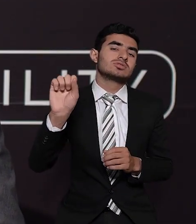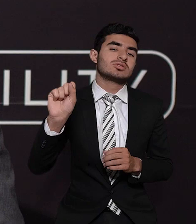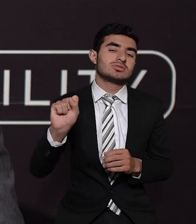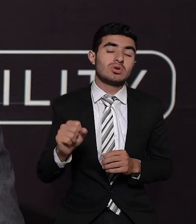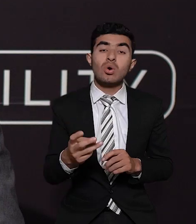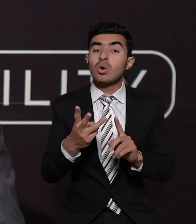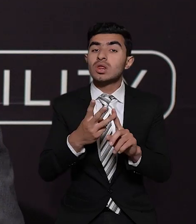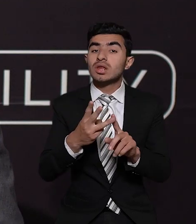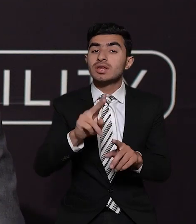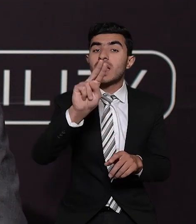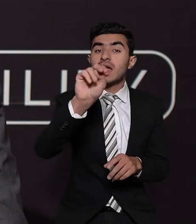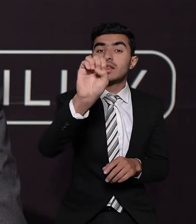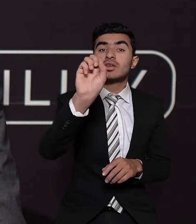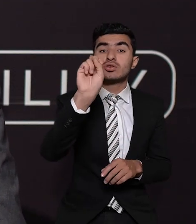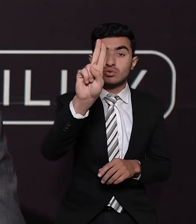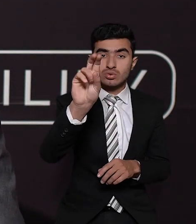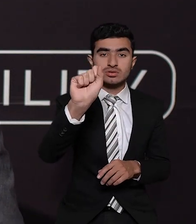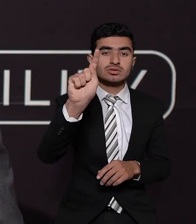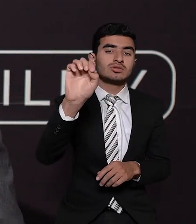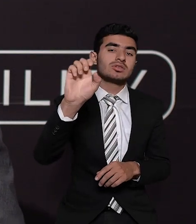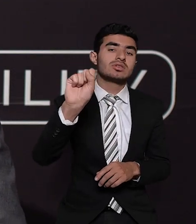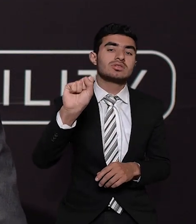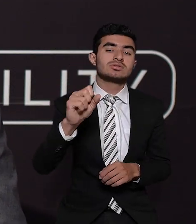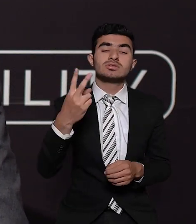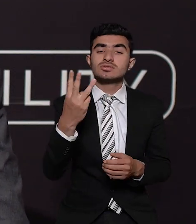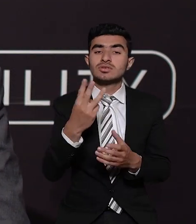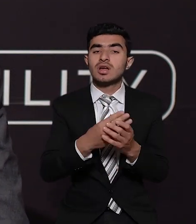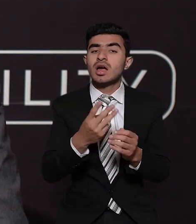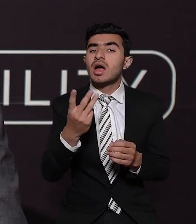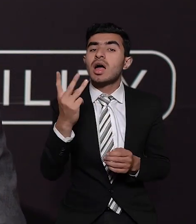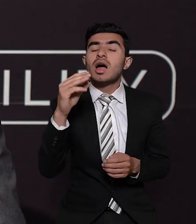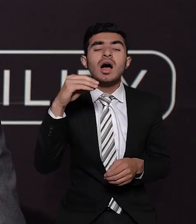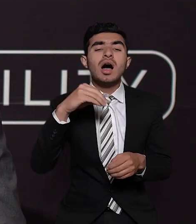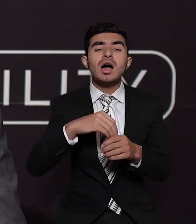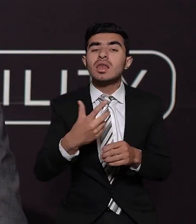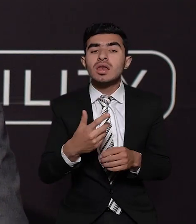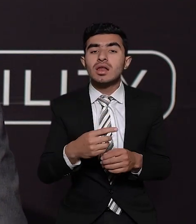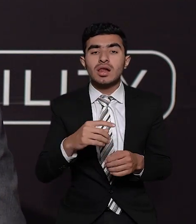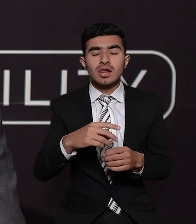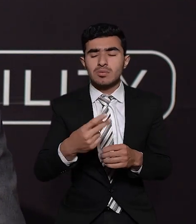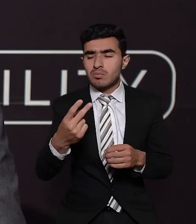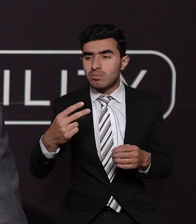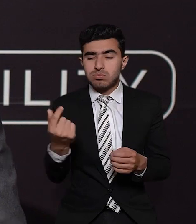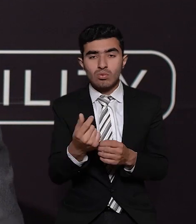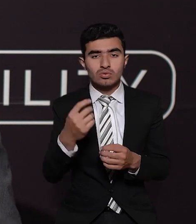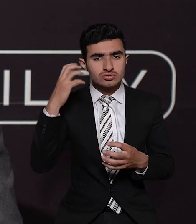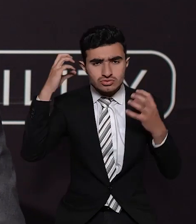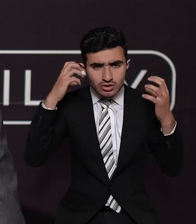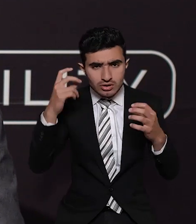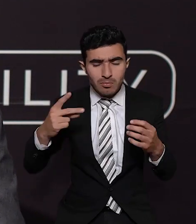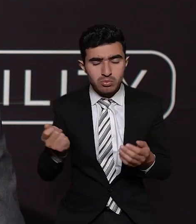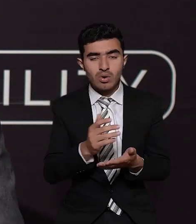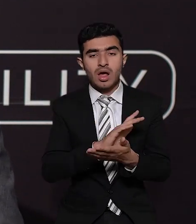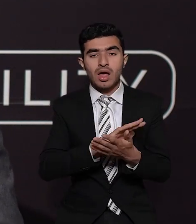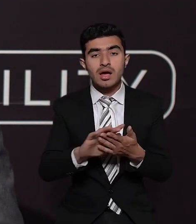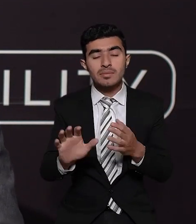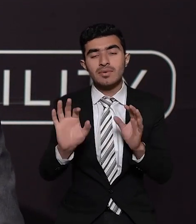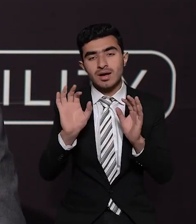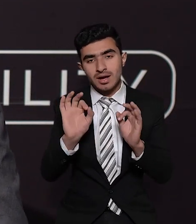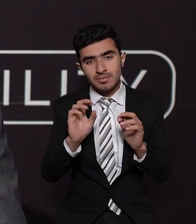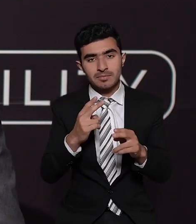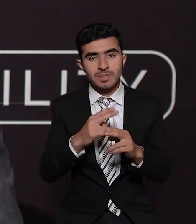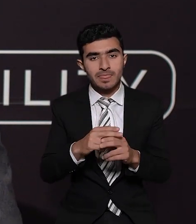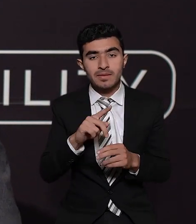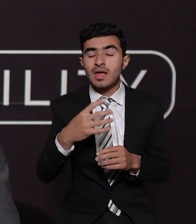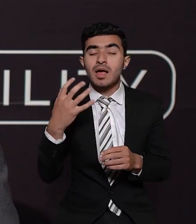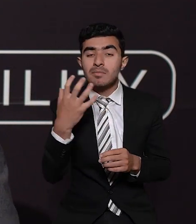تیسری قسم نیو سٹریس کی ہے. نیو سٹریس یہ ایک وقتی اور لمحاتی سٹریس ہوتا ہے. اس